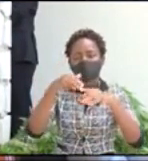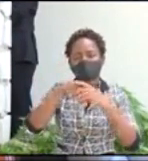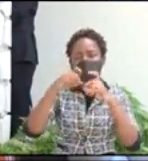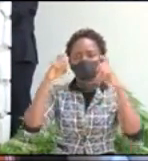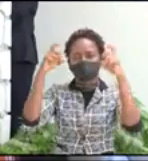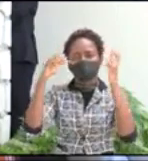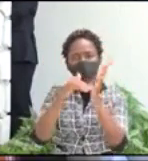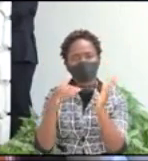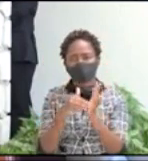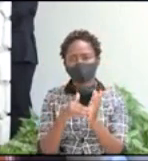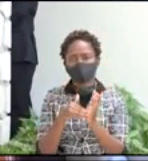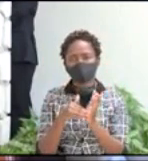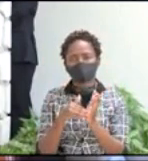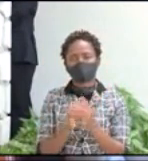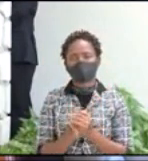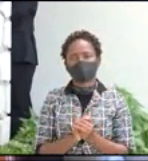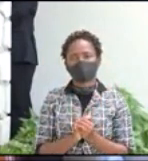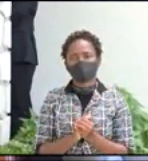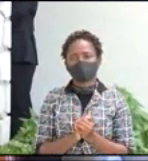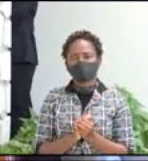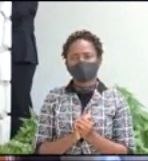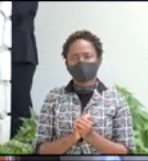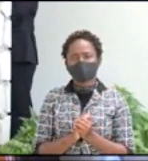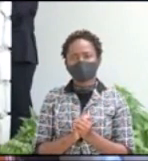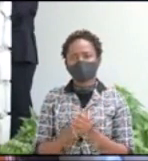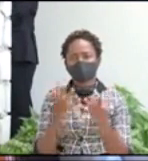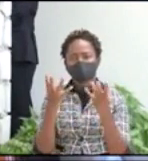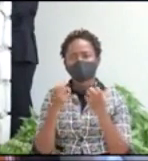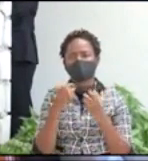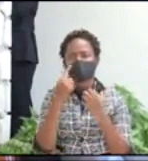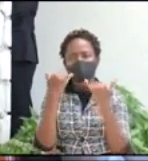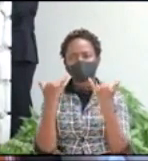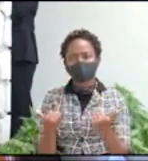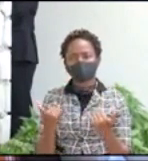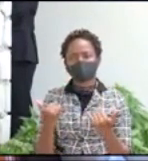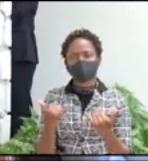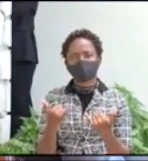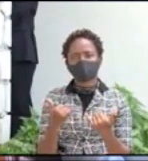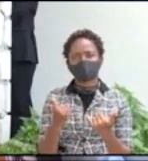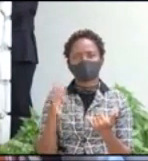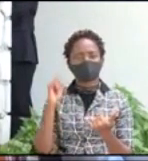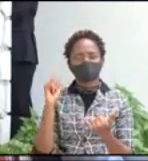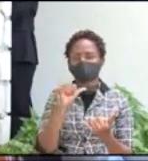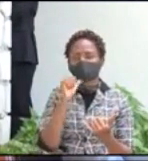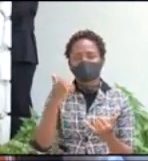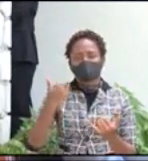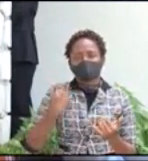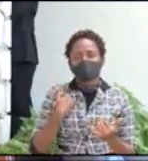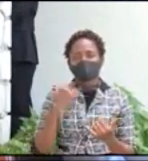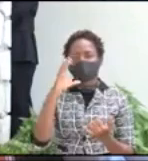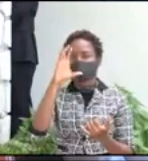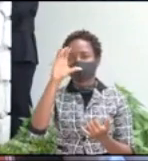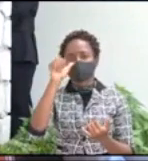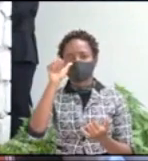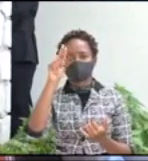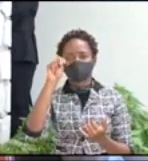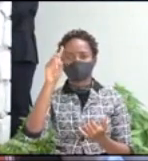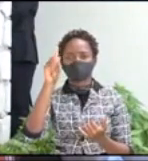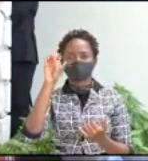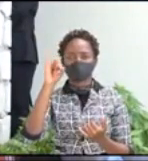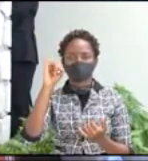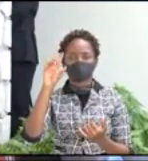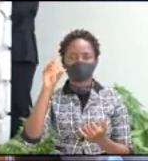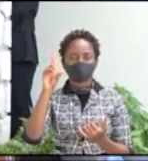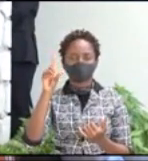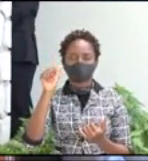pas candidat et non plus m'blé dit nous ça jodi à tout moi pas gain candidat président Jovenel Moïse pas un candidat le chef de l'État